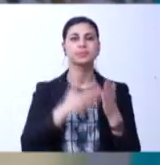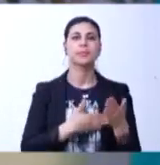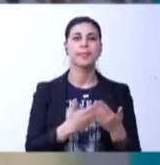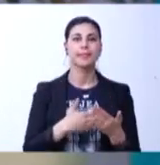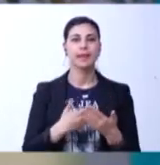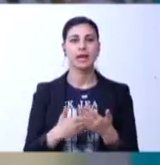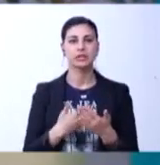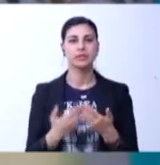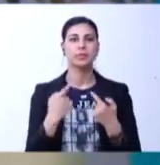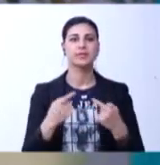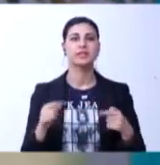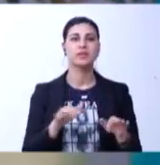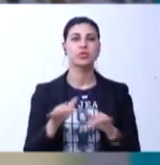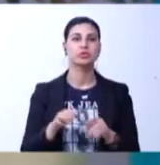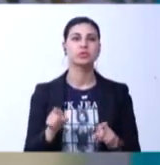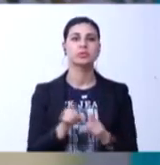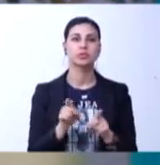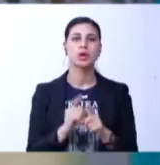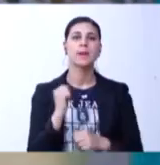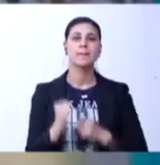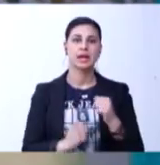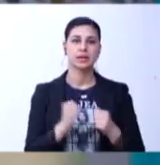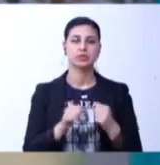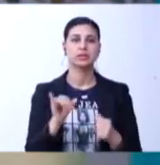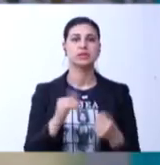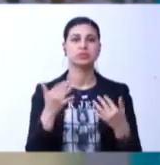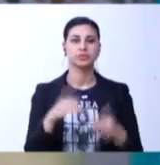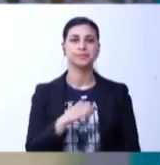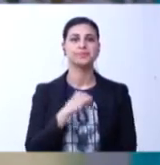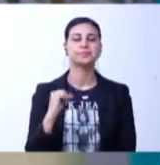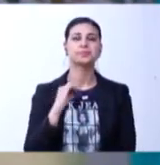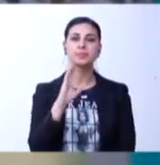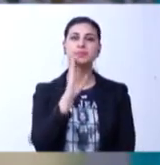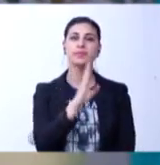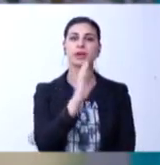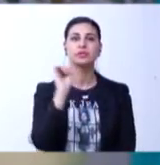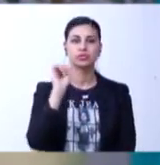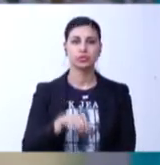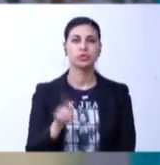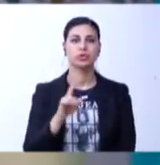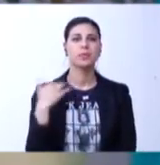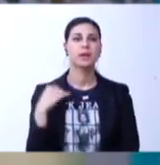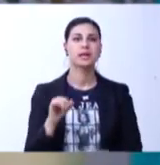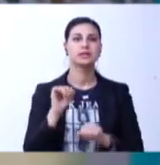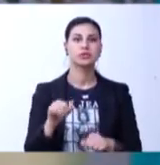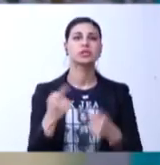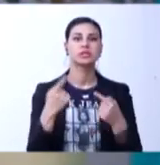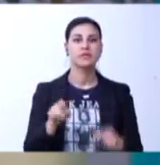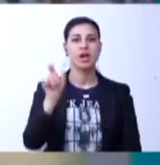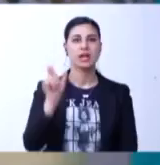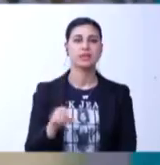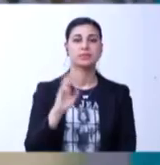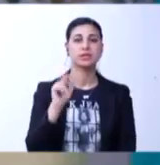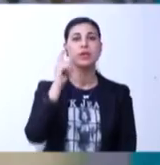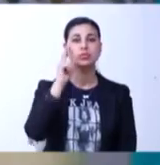და ჩართულობა სხვადასხვა ღონისძიებაში, მათ შორის მარათონზეც, სადაც უკვე თვითონ დედებს ეძლევათ საშუალება, რომ მხარი დაუჭირონ სხვა ადამიანებს და